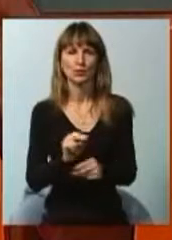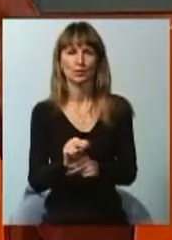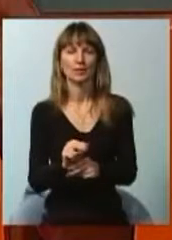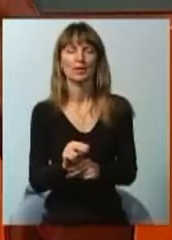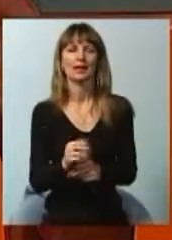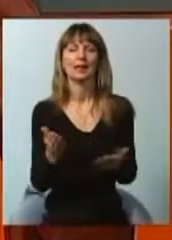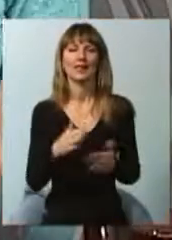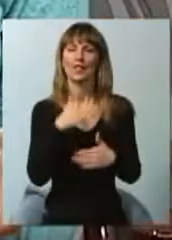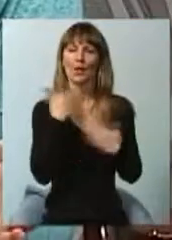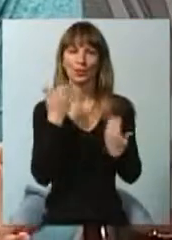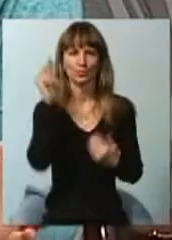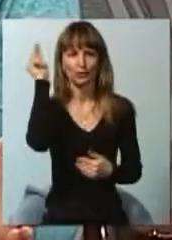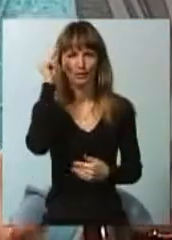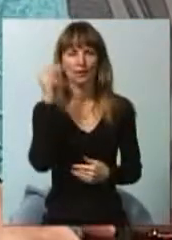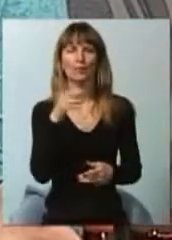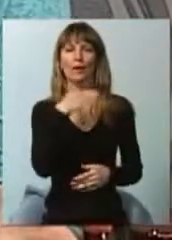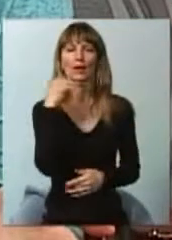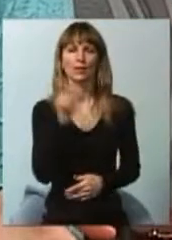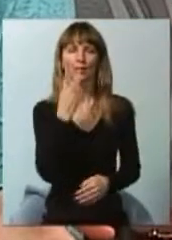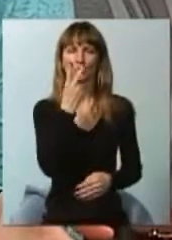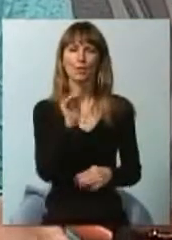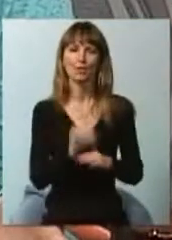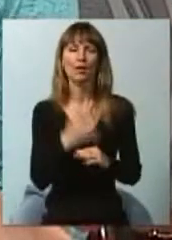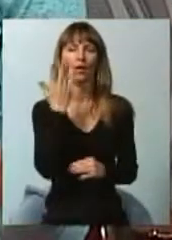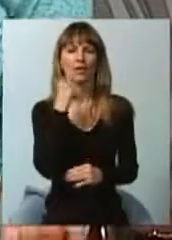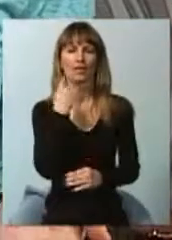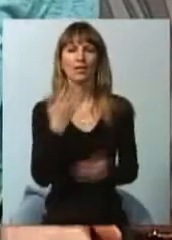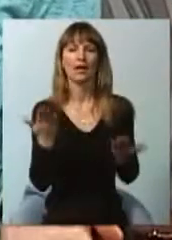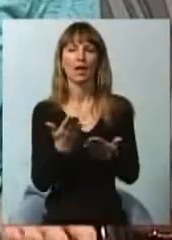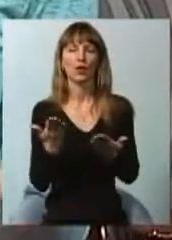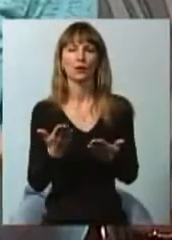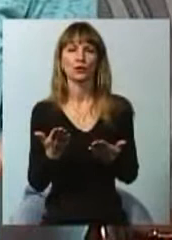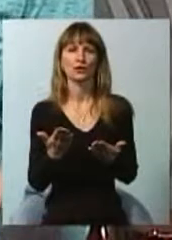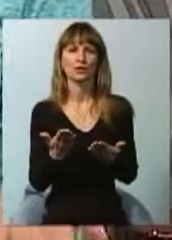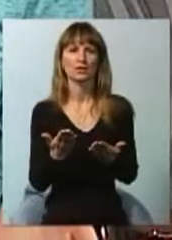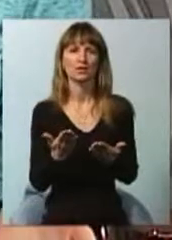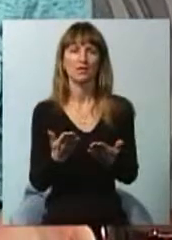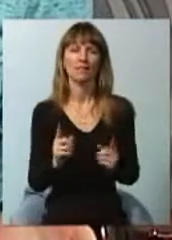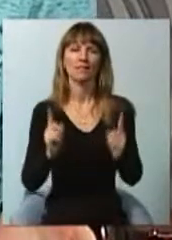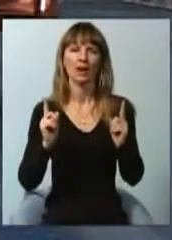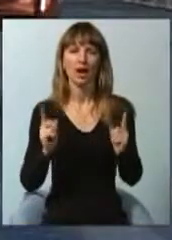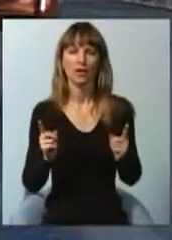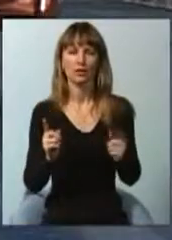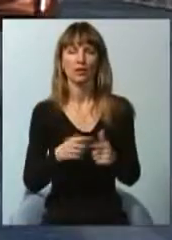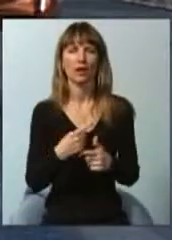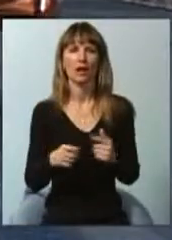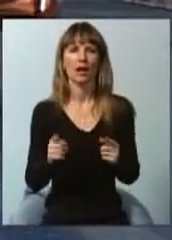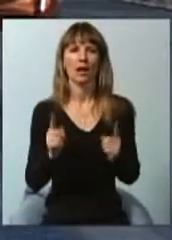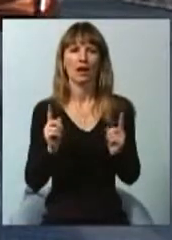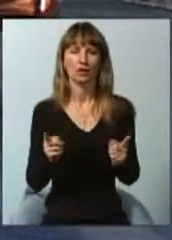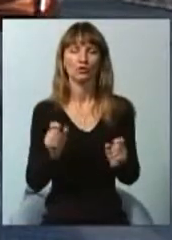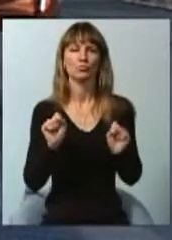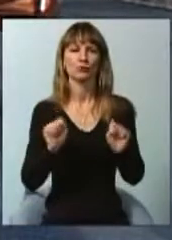так? Напевно, дуже багато людей помічають, коли вони говорять якусь певну фразу, певне речення, то